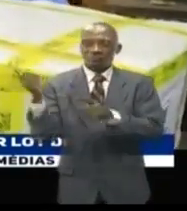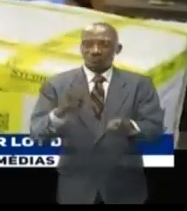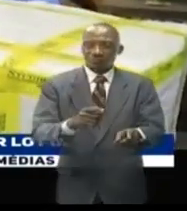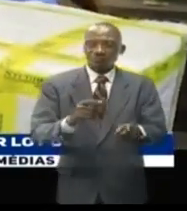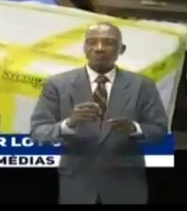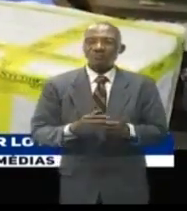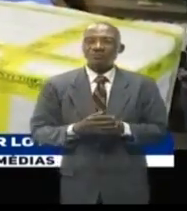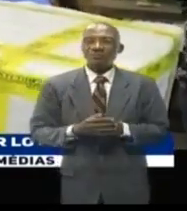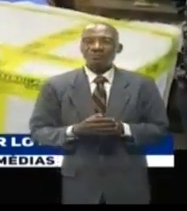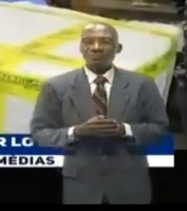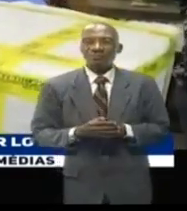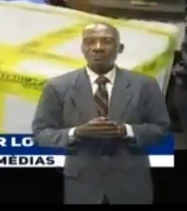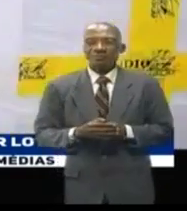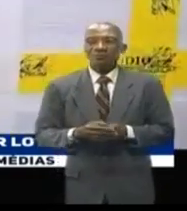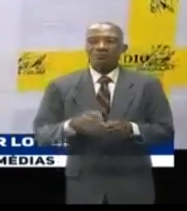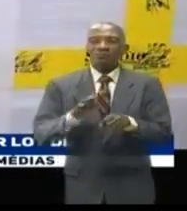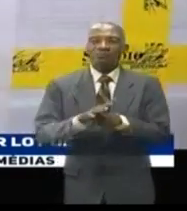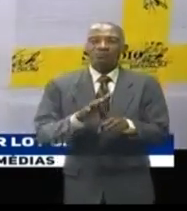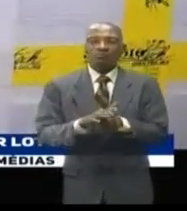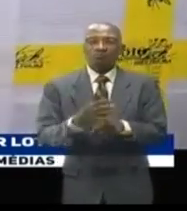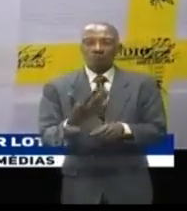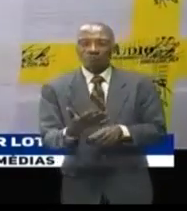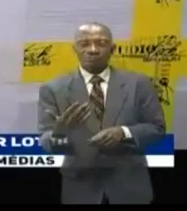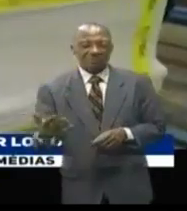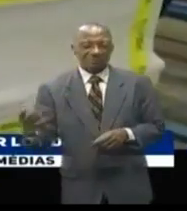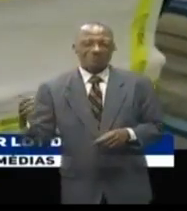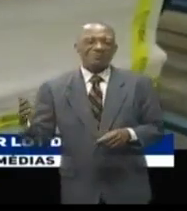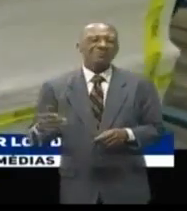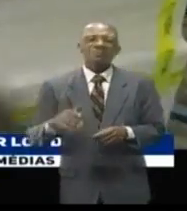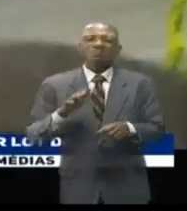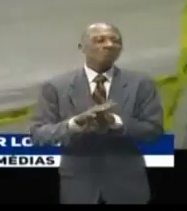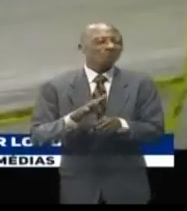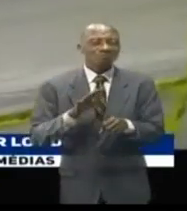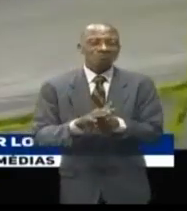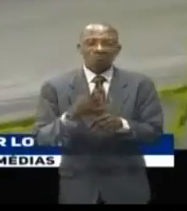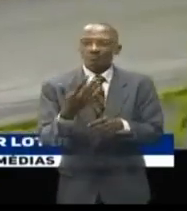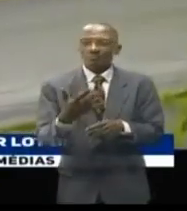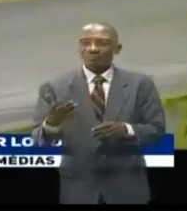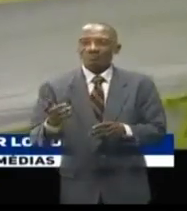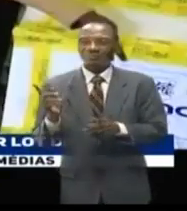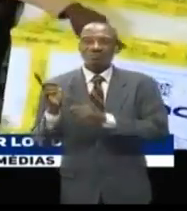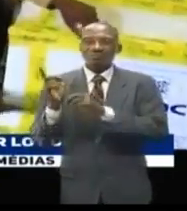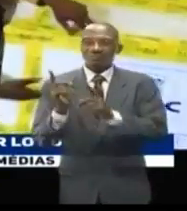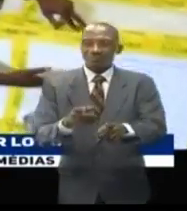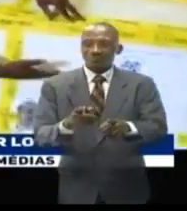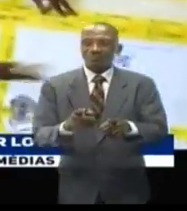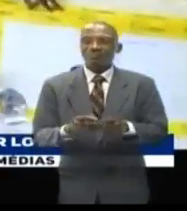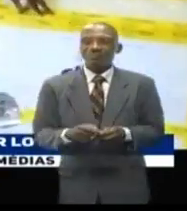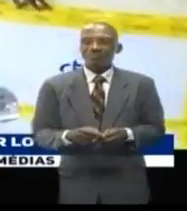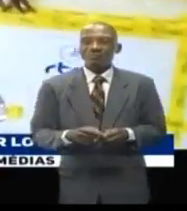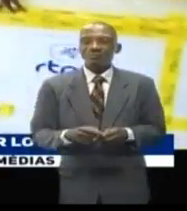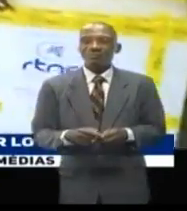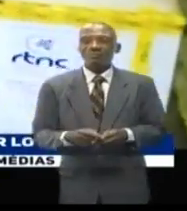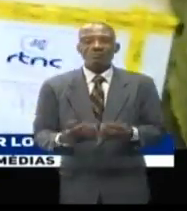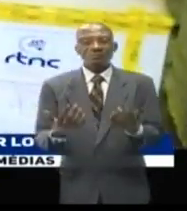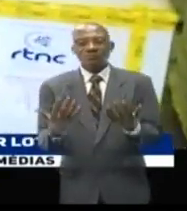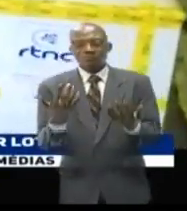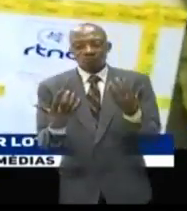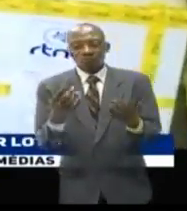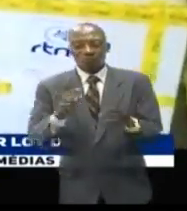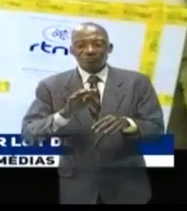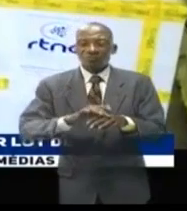de matériel est constitué de trois palettes contenant de caméra 4K de trépieds ordinateurs et régies